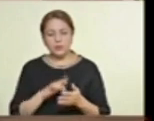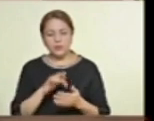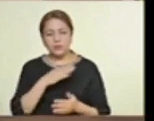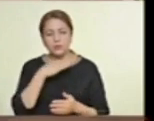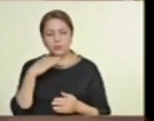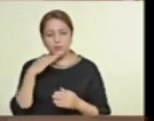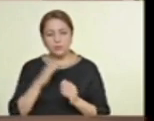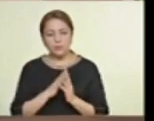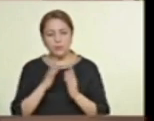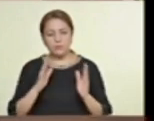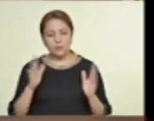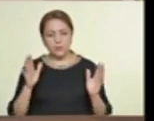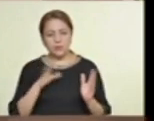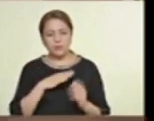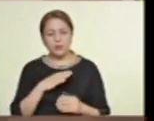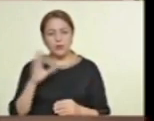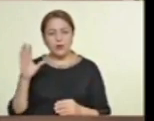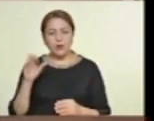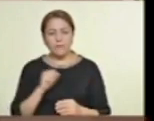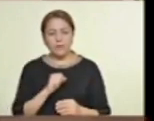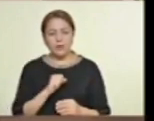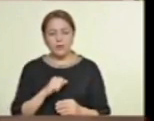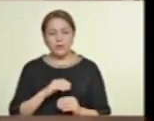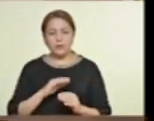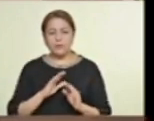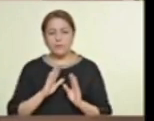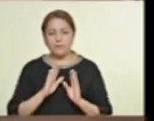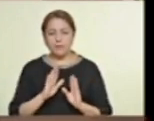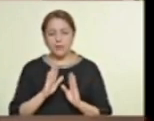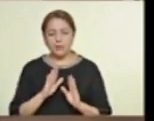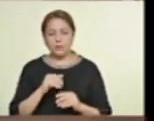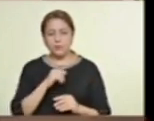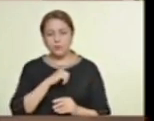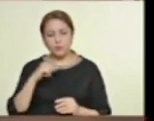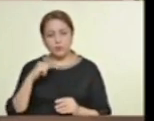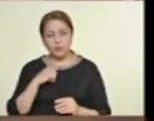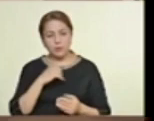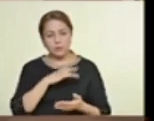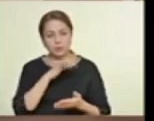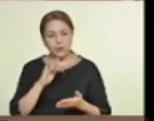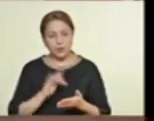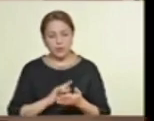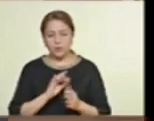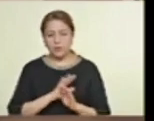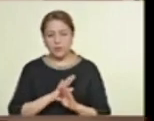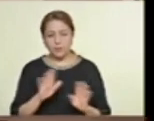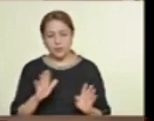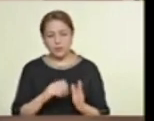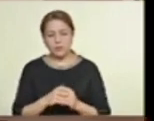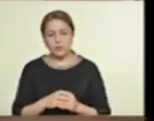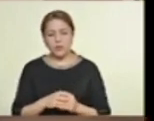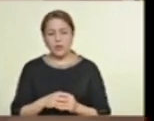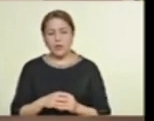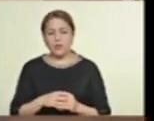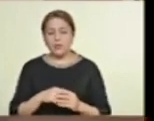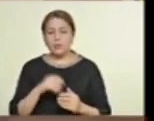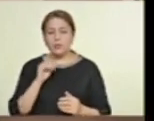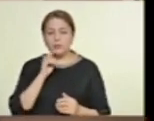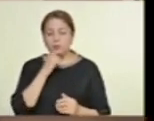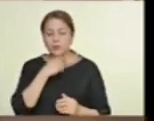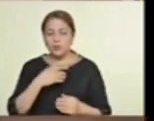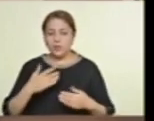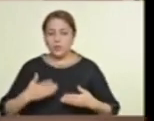kengaya boshladi va nafaqat o'zlarining mamlakatining iqtisodiy hayotida